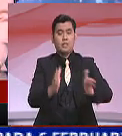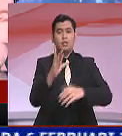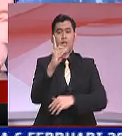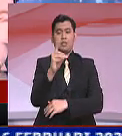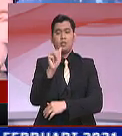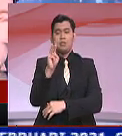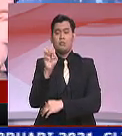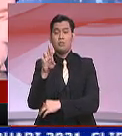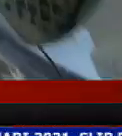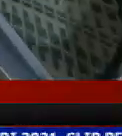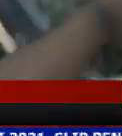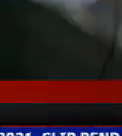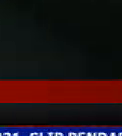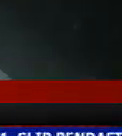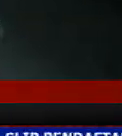Damansara.